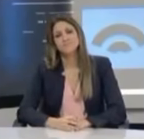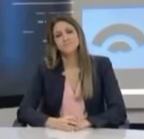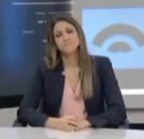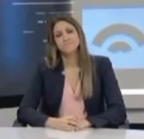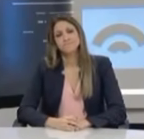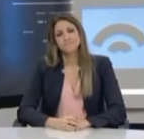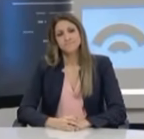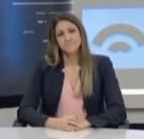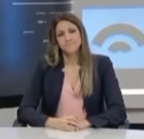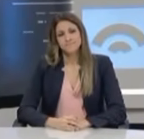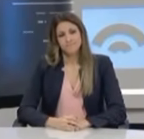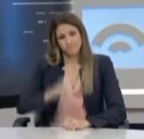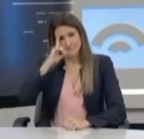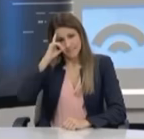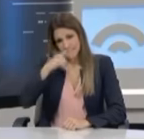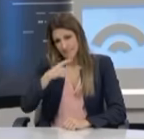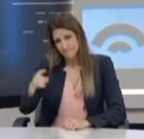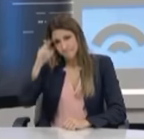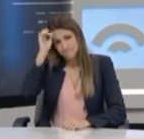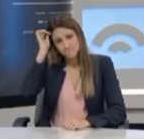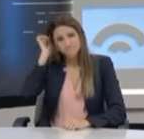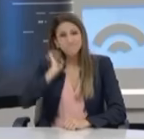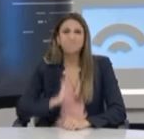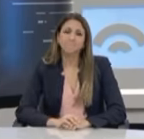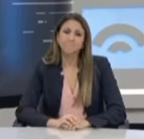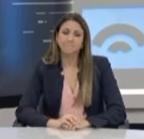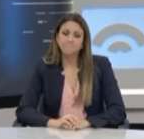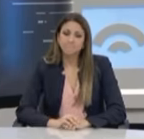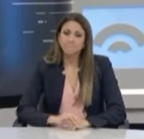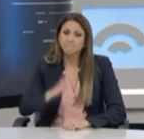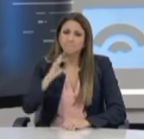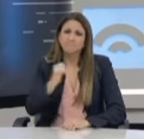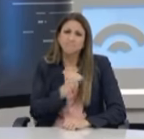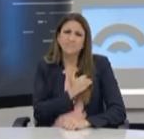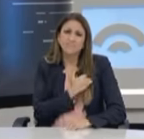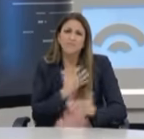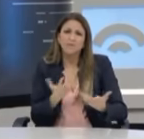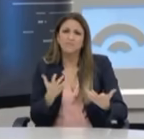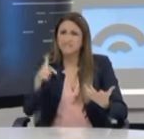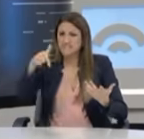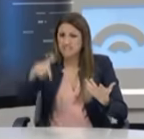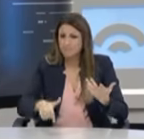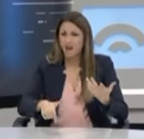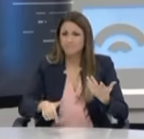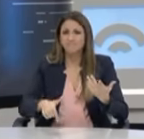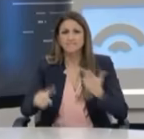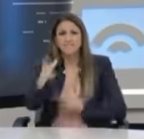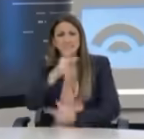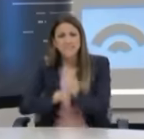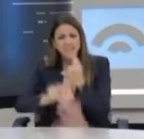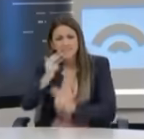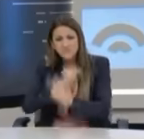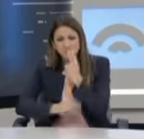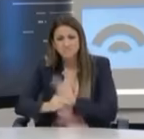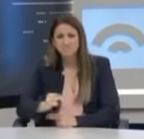Κυρίες και κύριοι βουλευτές, ειλικρινά θα προτιμούσα να μην είχε γίνει η σημερινή συνεδρίαση και